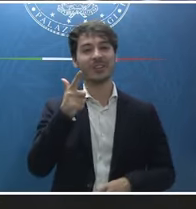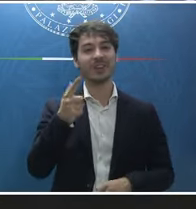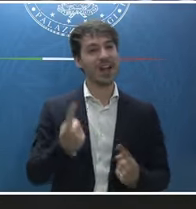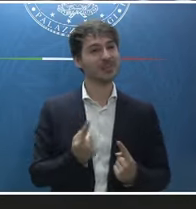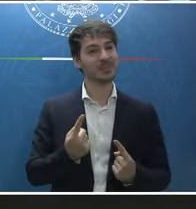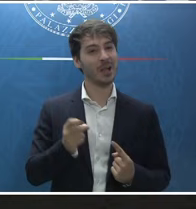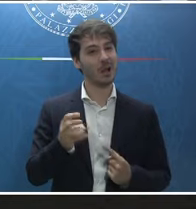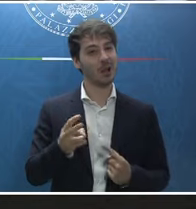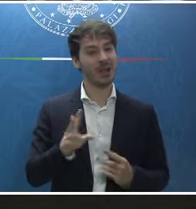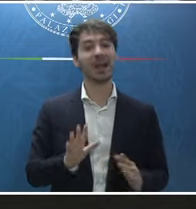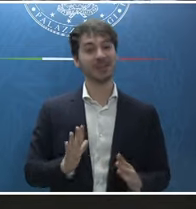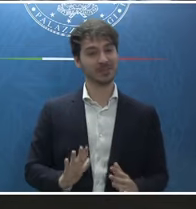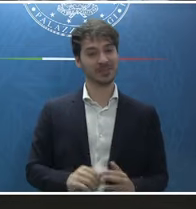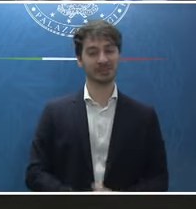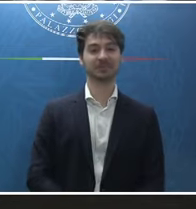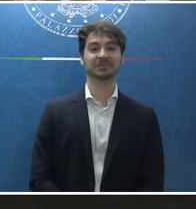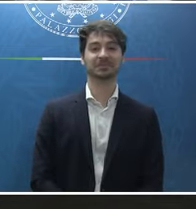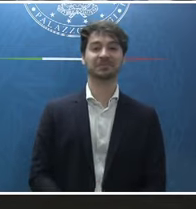Aspettiamo, perfetto.